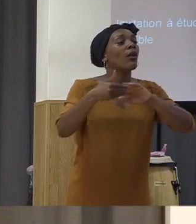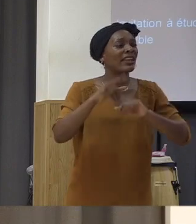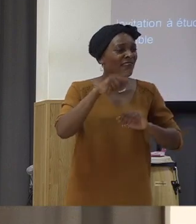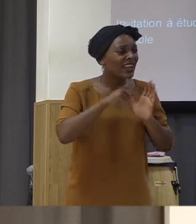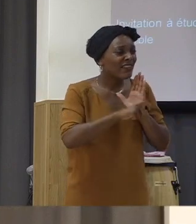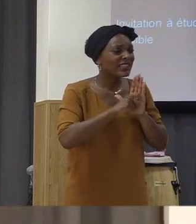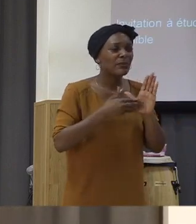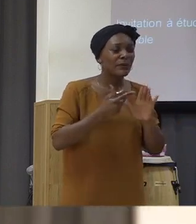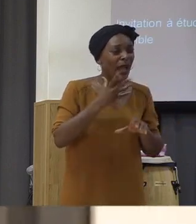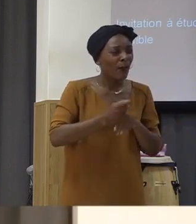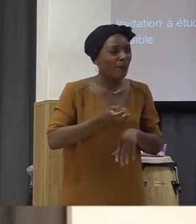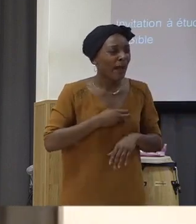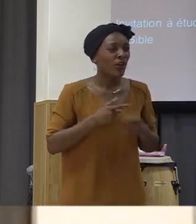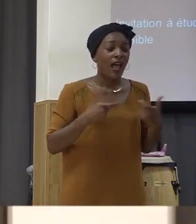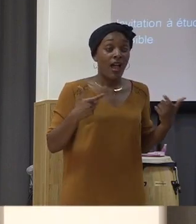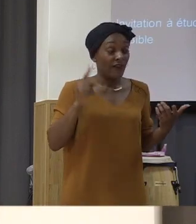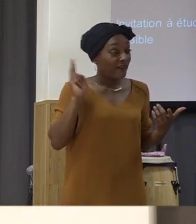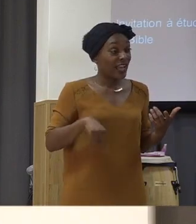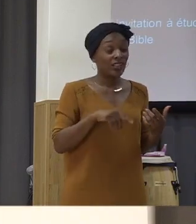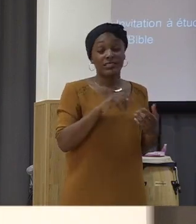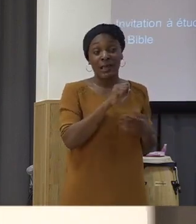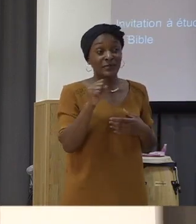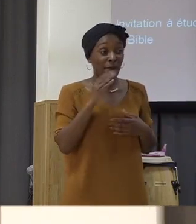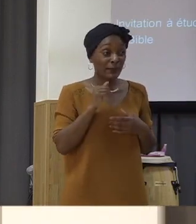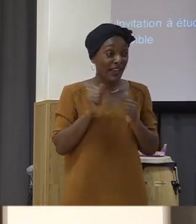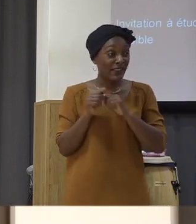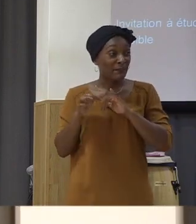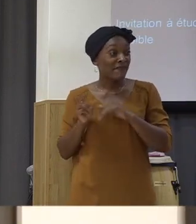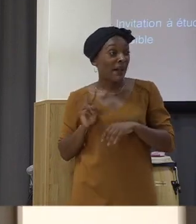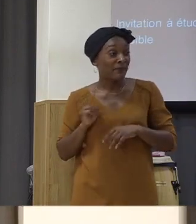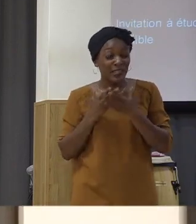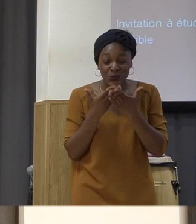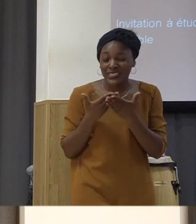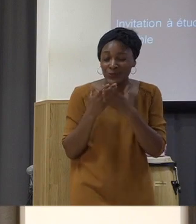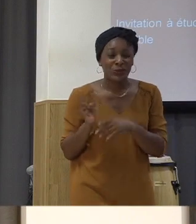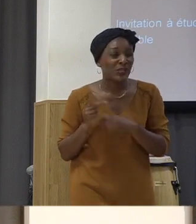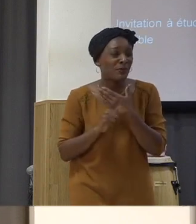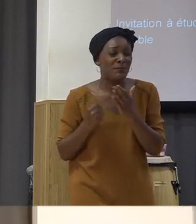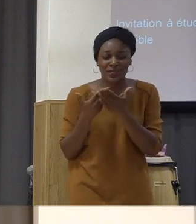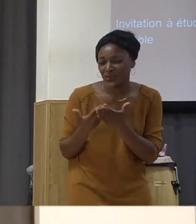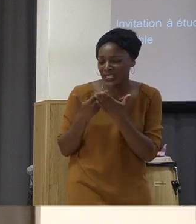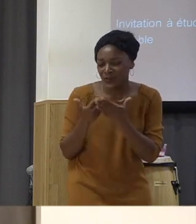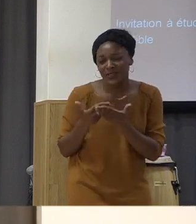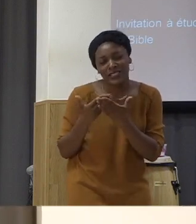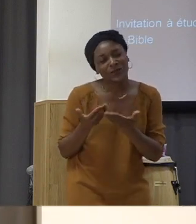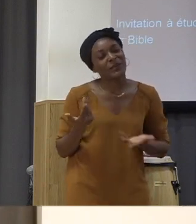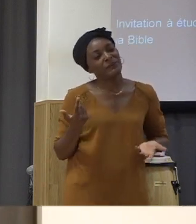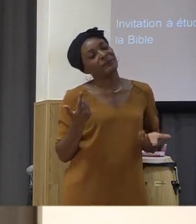à apprendre. Et puis, donc on passait nos samedis après-midi à étudier la Bible. Frères et